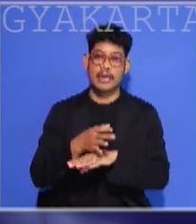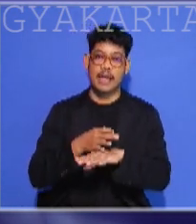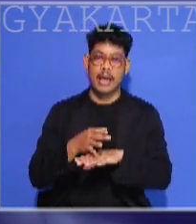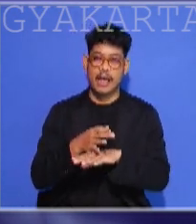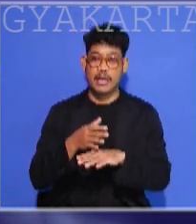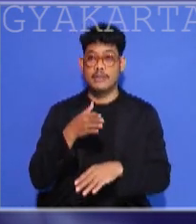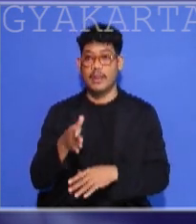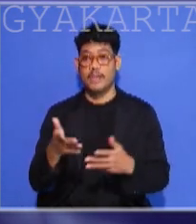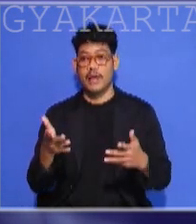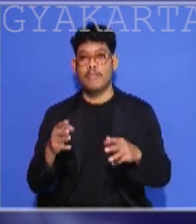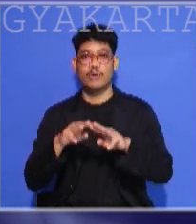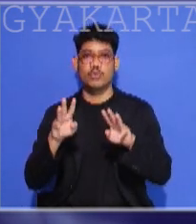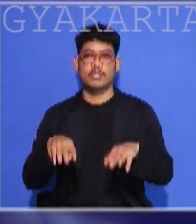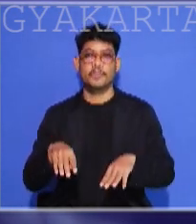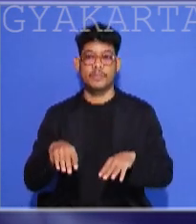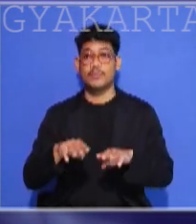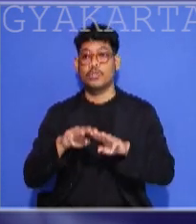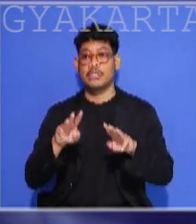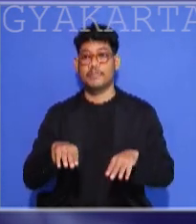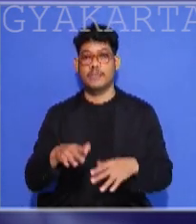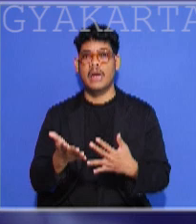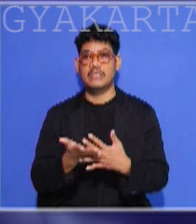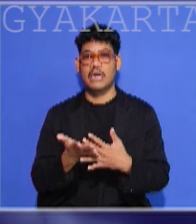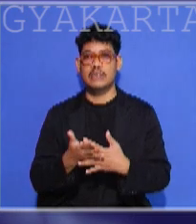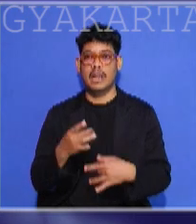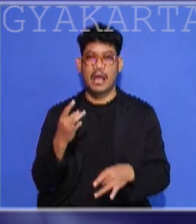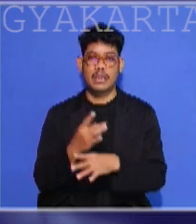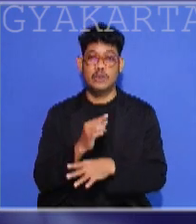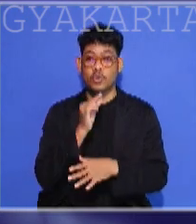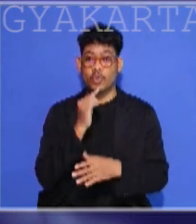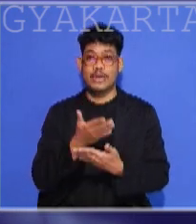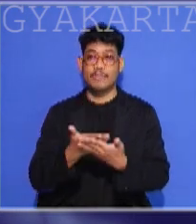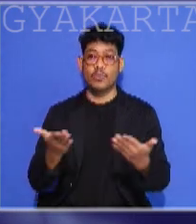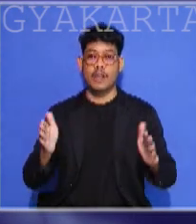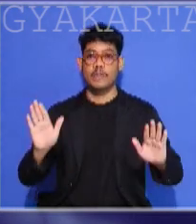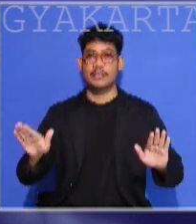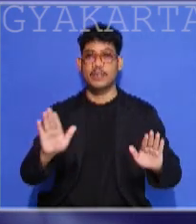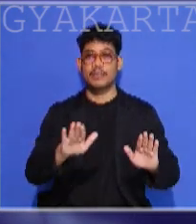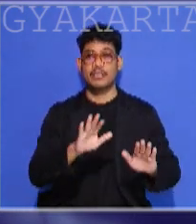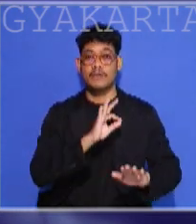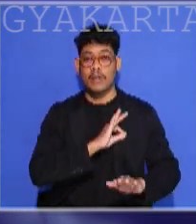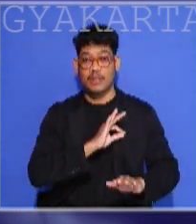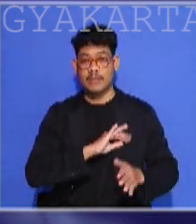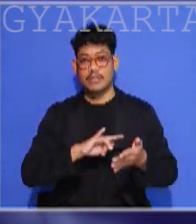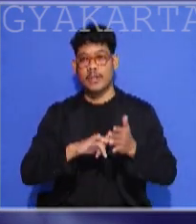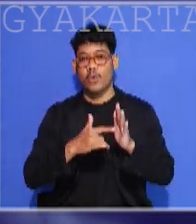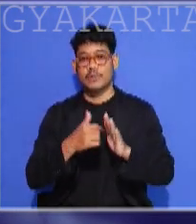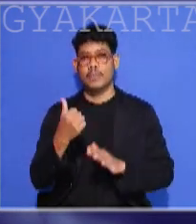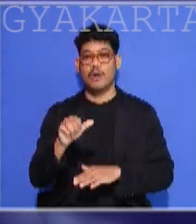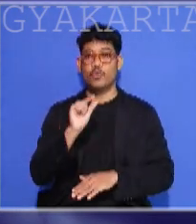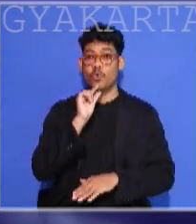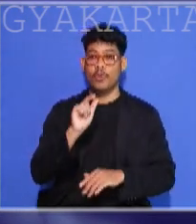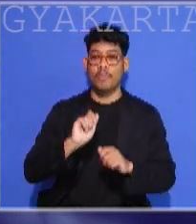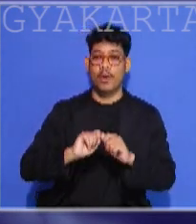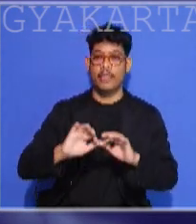menariknya museum ini menawarkan akses gratis bagi semua pengunjung museum ini saudara memanfaatkan teknologi modern untuk membuat kunjungan